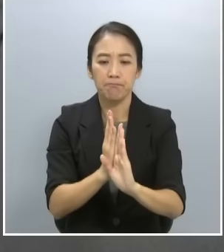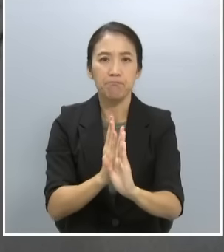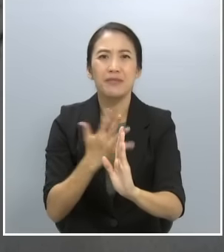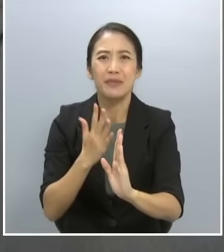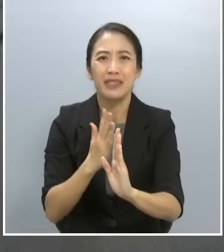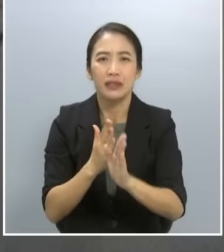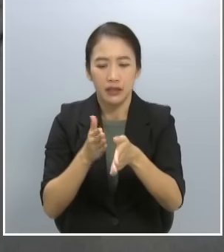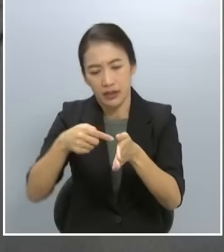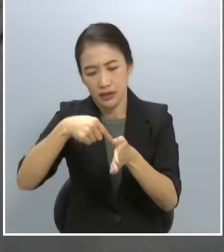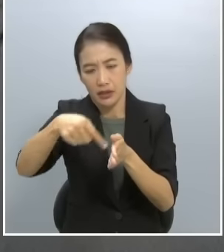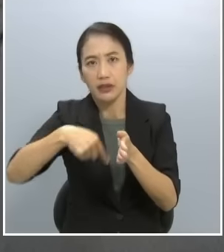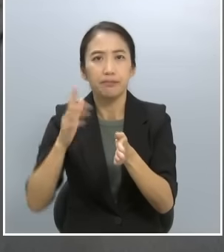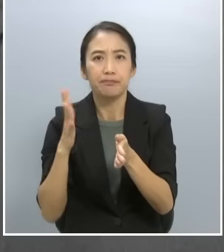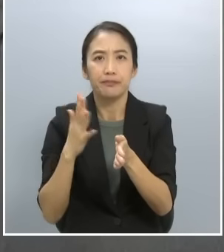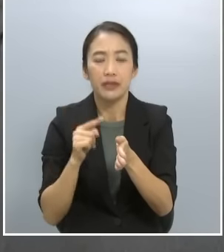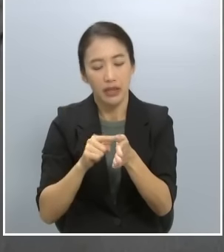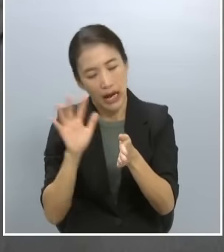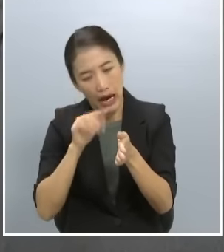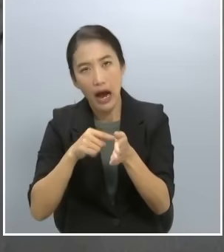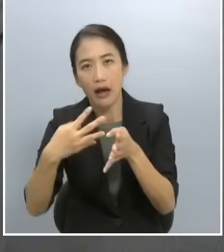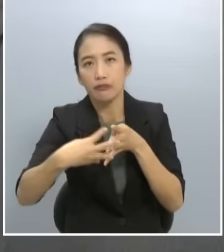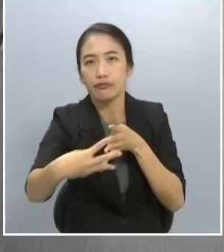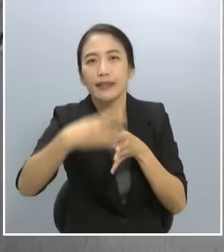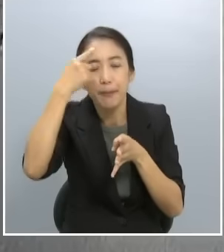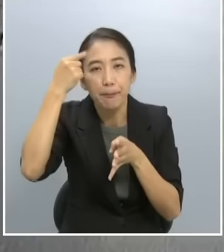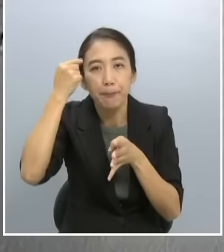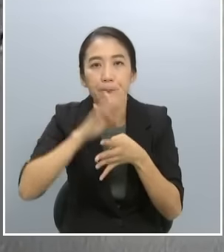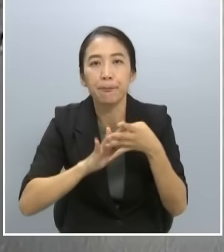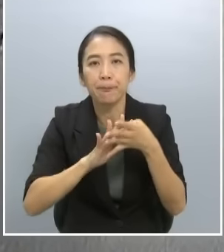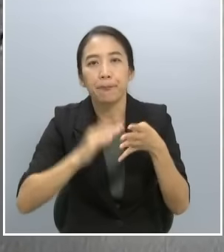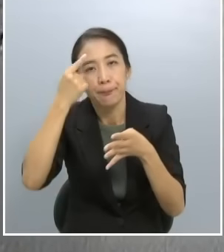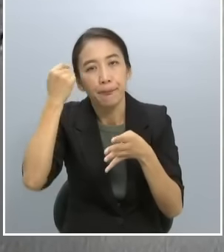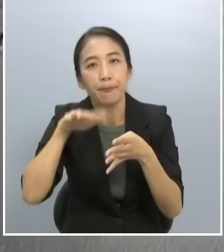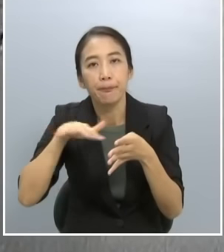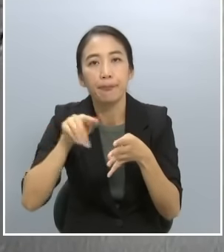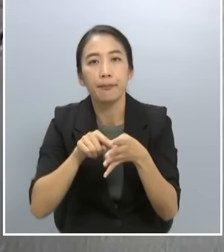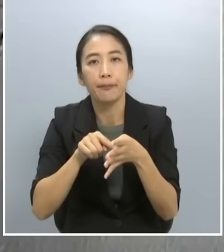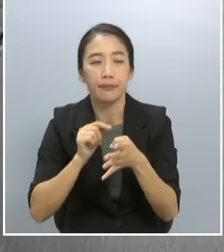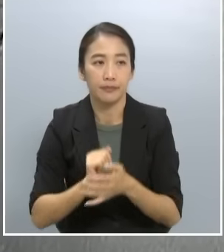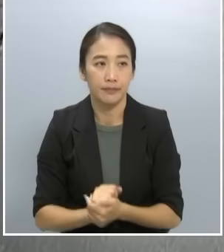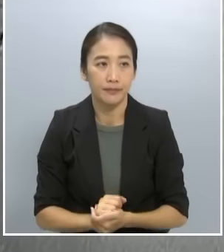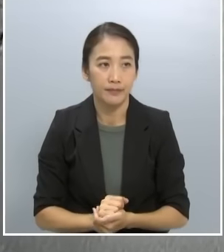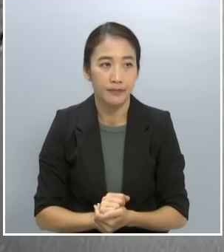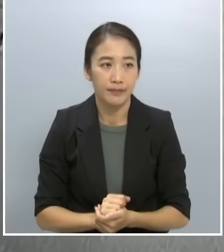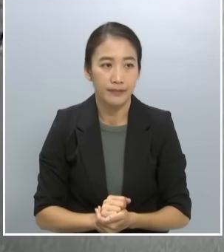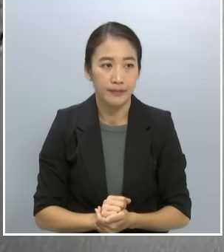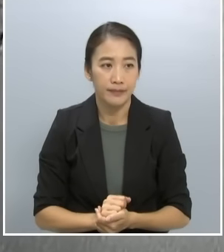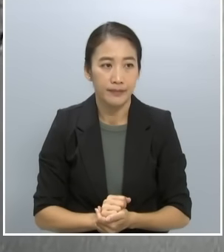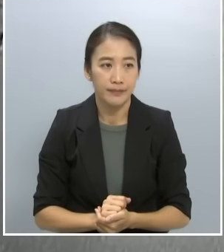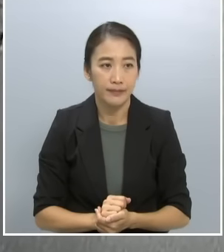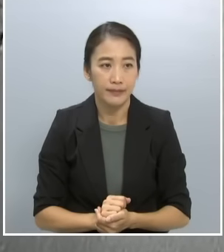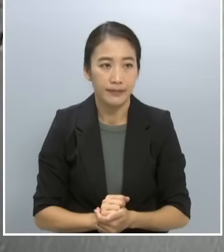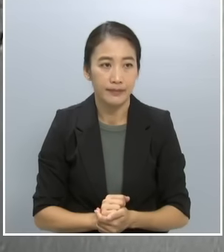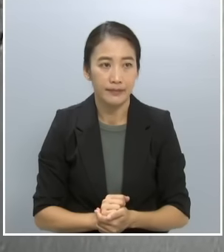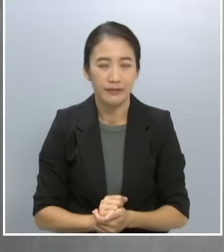ากเลยนะเมื่อกี ้เนี่ยด้านข้าง ดูดิข้างหลังมันเนี่ยโยนไปทำไมโยนไปในบ้านเขาทำไมผมยังงงอยู่ไม่เข้าใจพี่หมวยโยนไปทำไมวะง